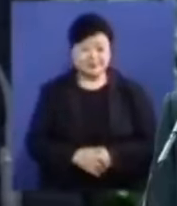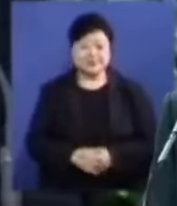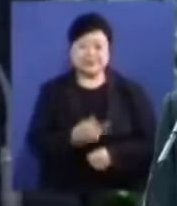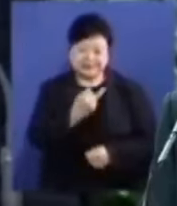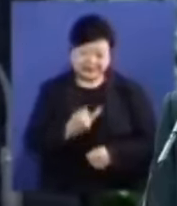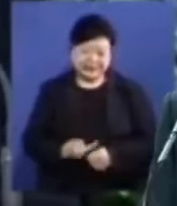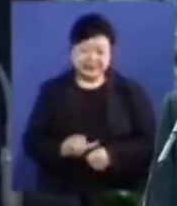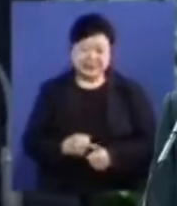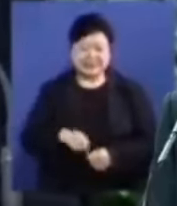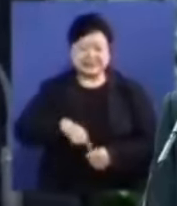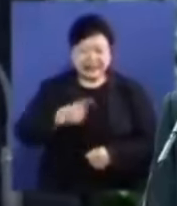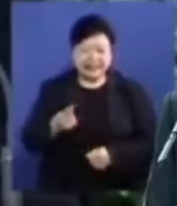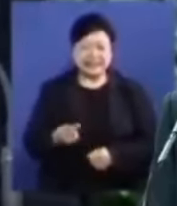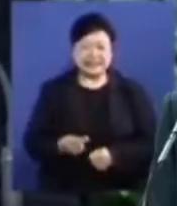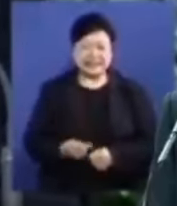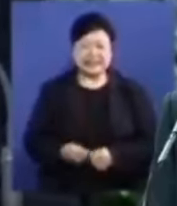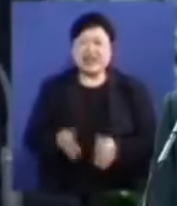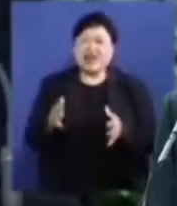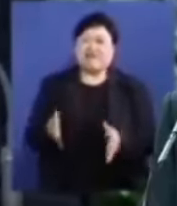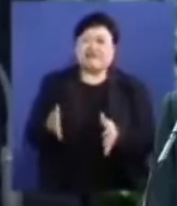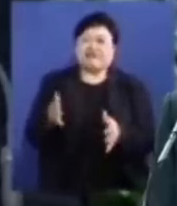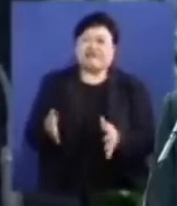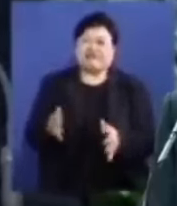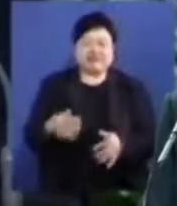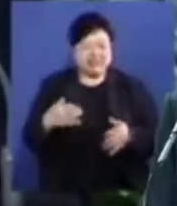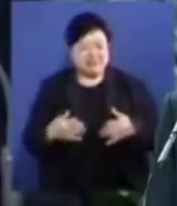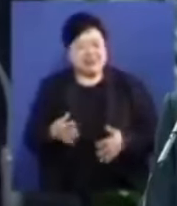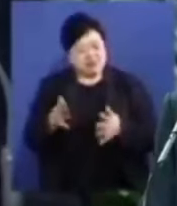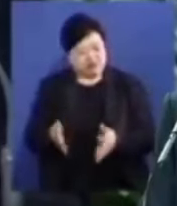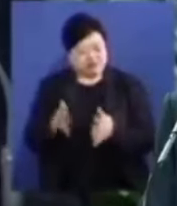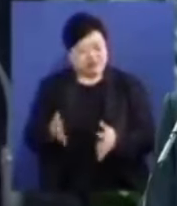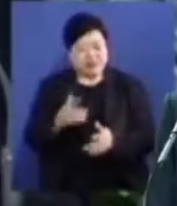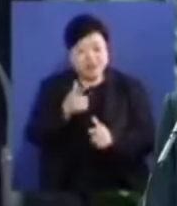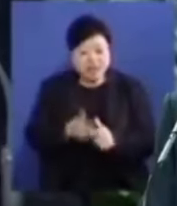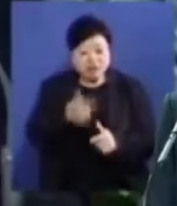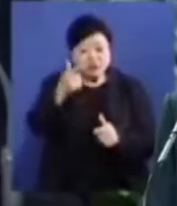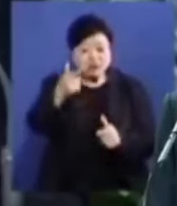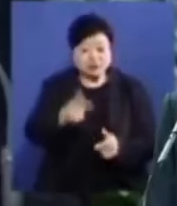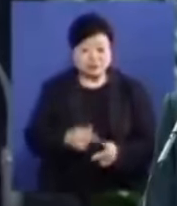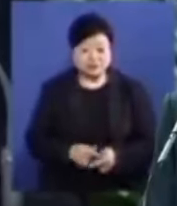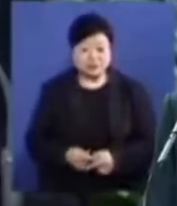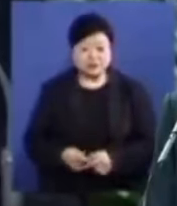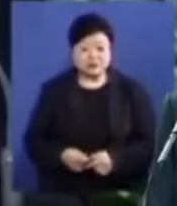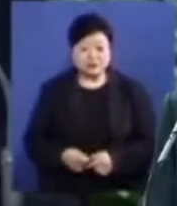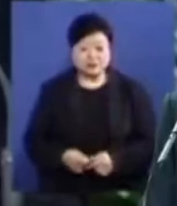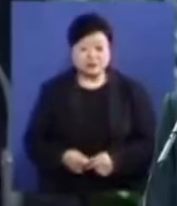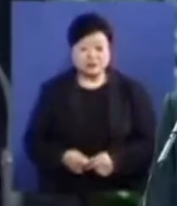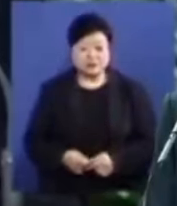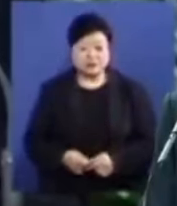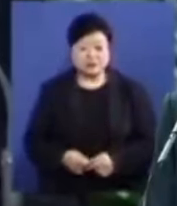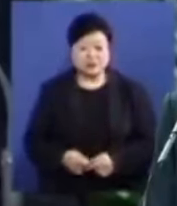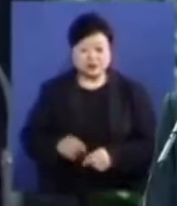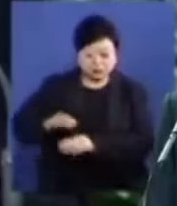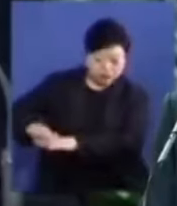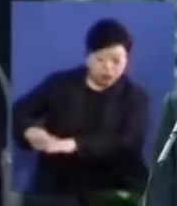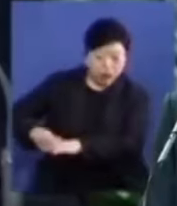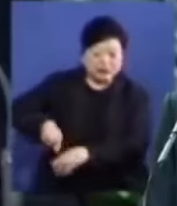제자들이 자기들끼리 이야기에 재미가 있어서 예수님 주무시도록 내버려 놓은